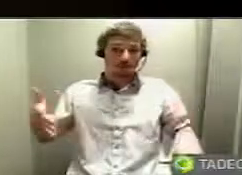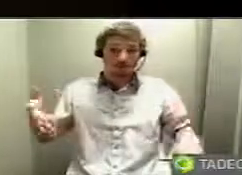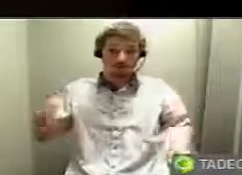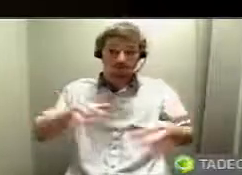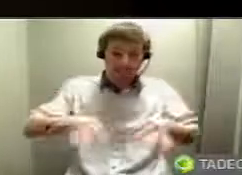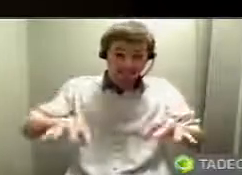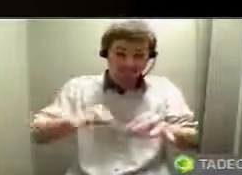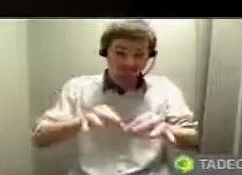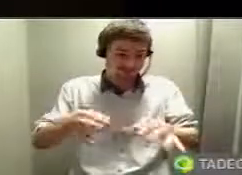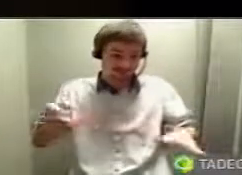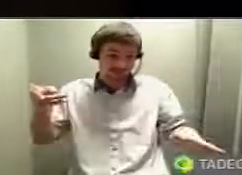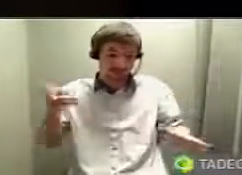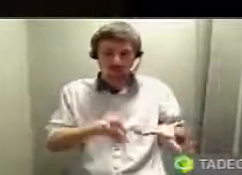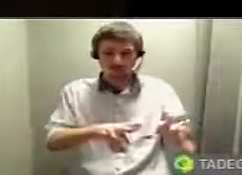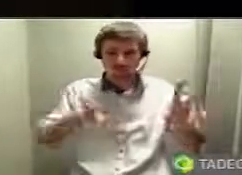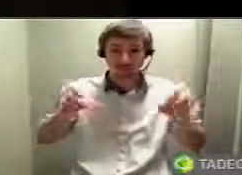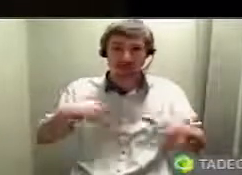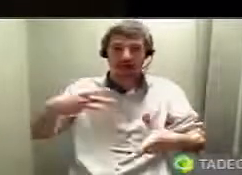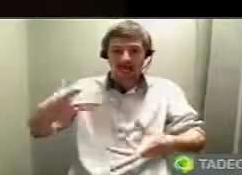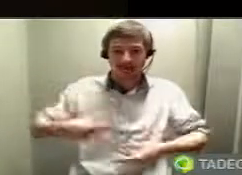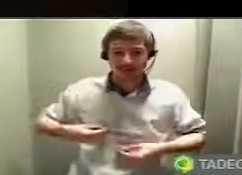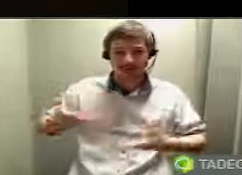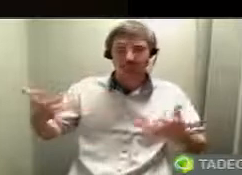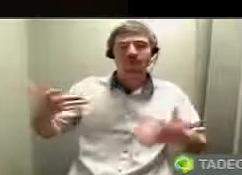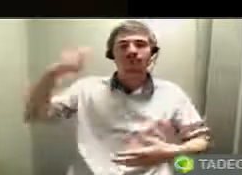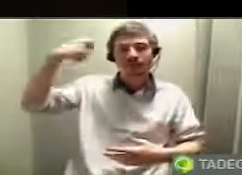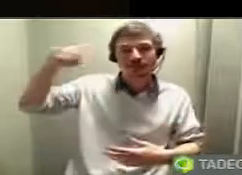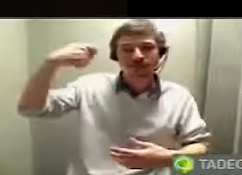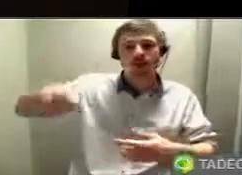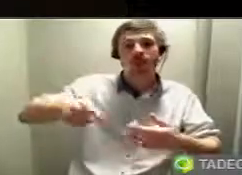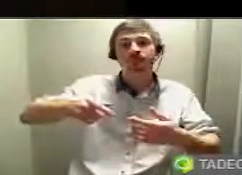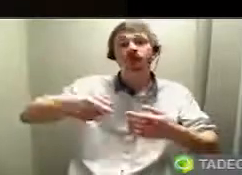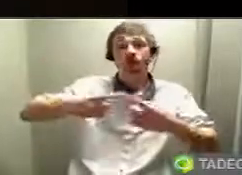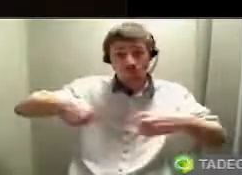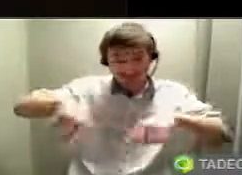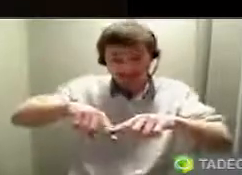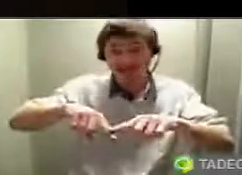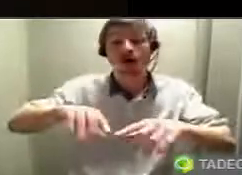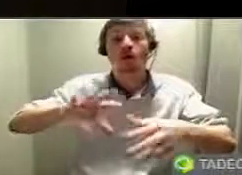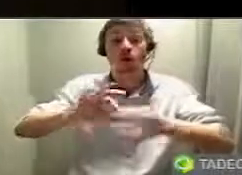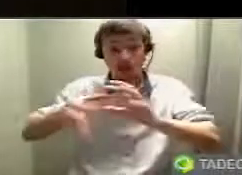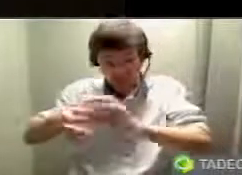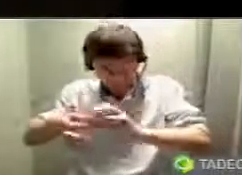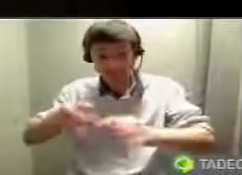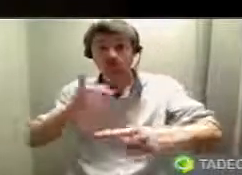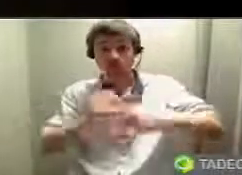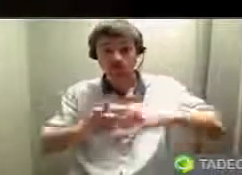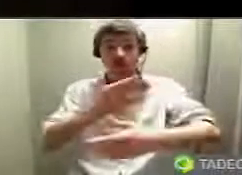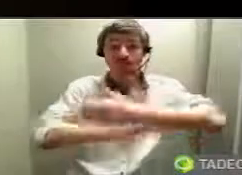va accueillir le président du comité olympique paralympique, Sir Philippe Craven.